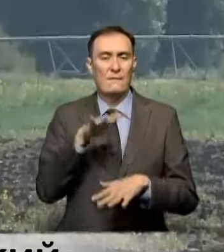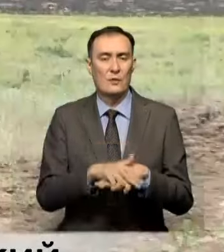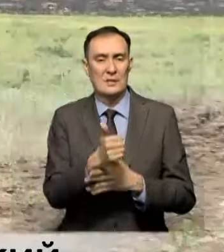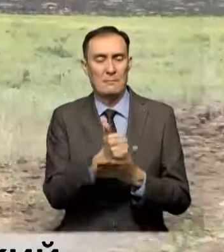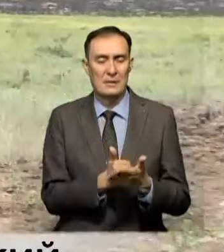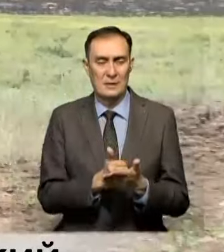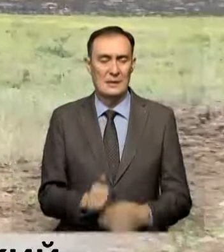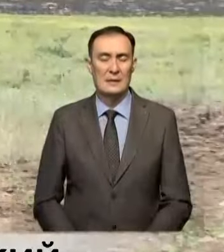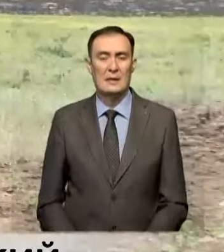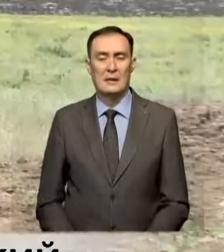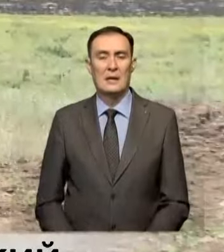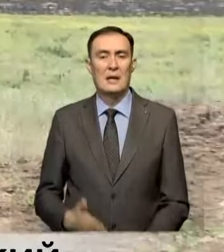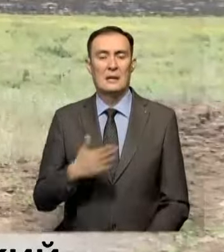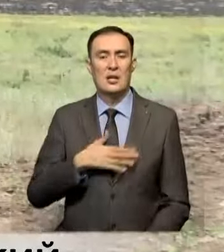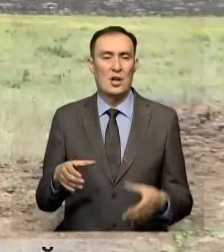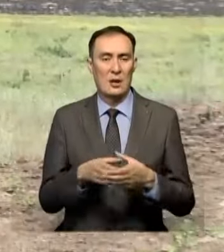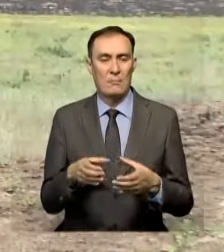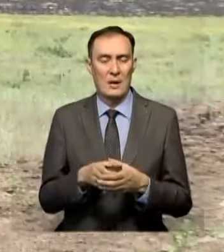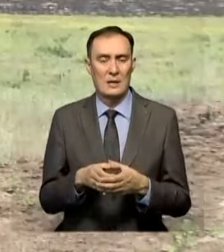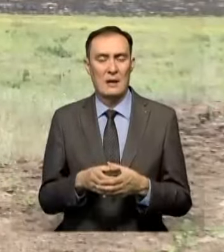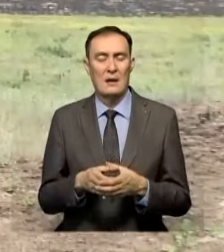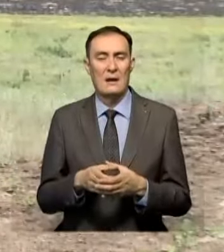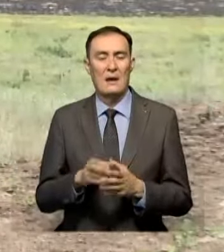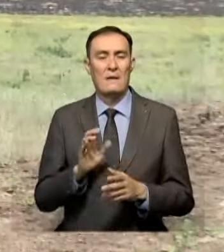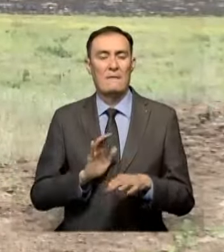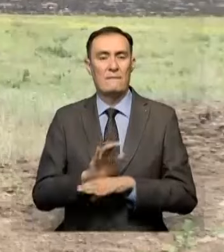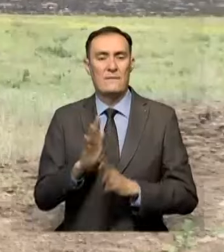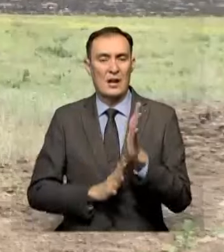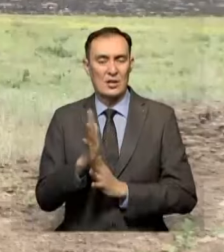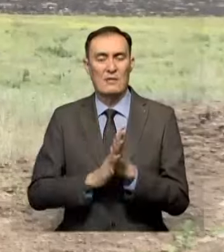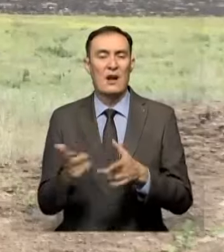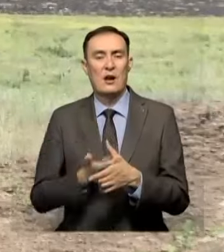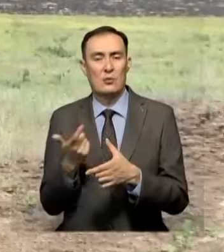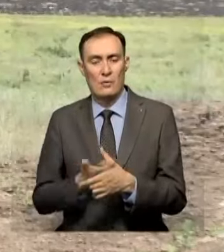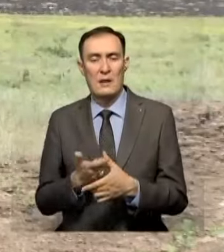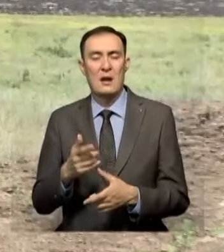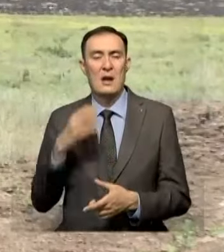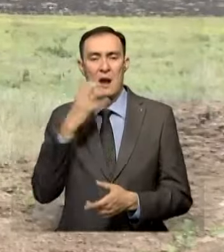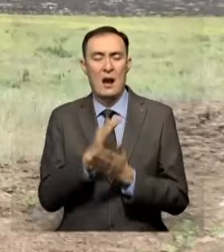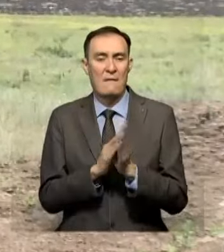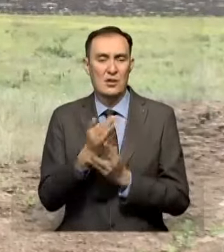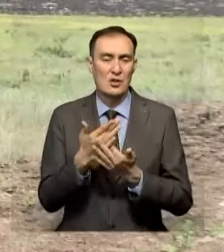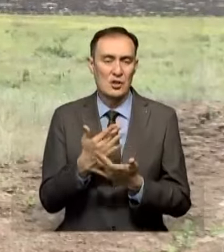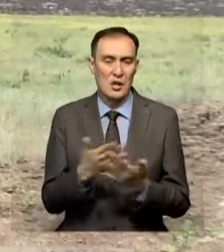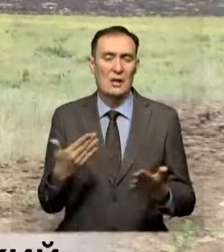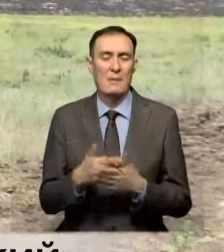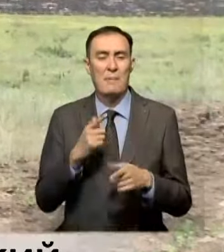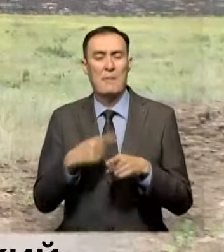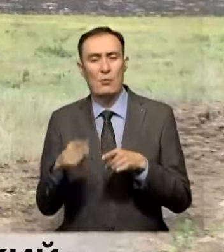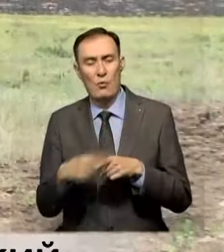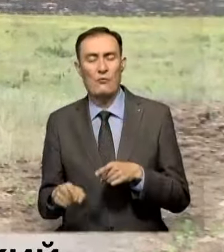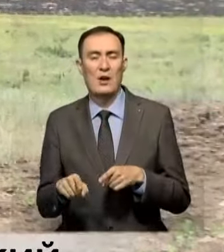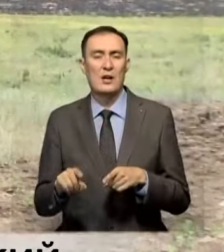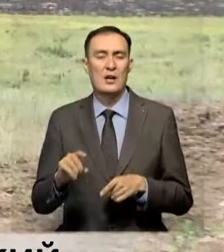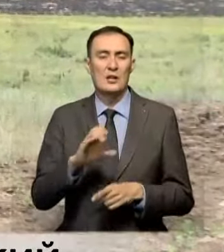стабфонд. Специализация фирмы – это производство, выращивание картофеля и овощей, таких как